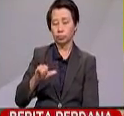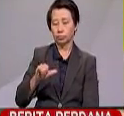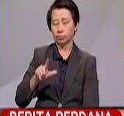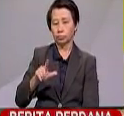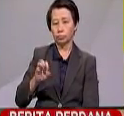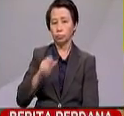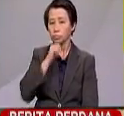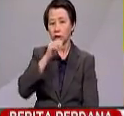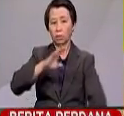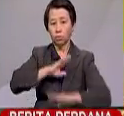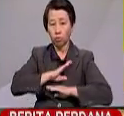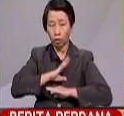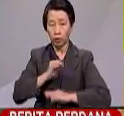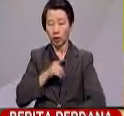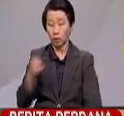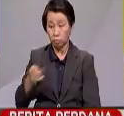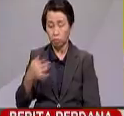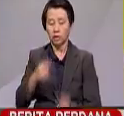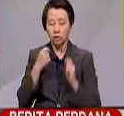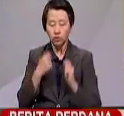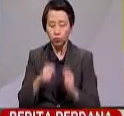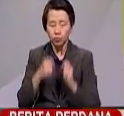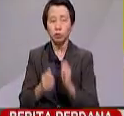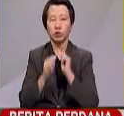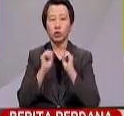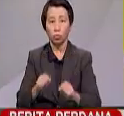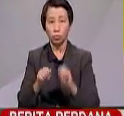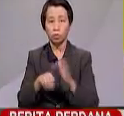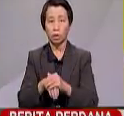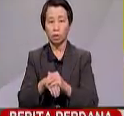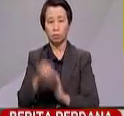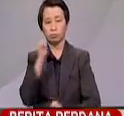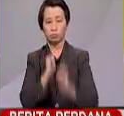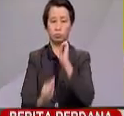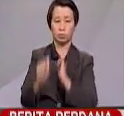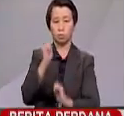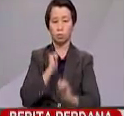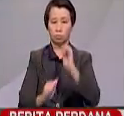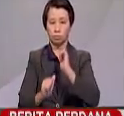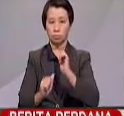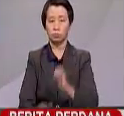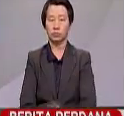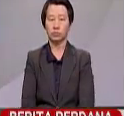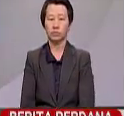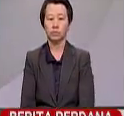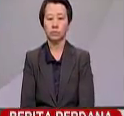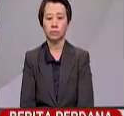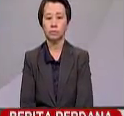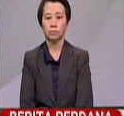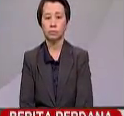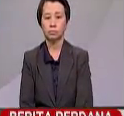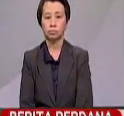berpuas hati setakat itu, malah kini sedang mencuba kebolehan dalam bidang lakonan.